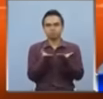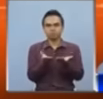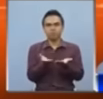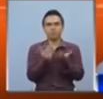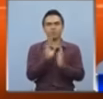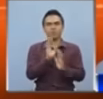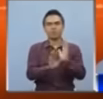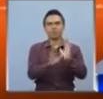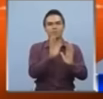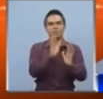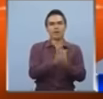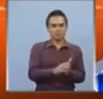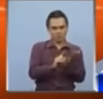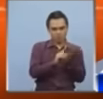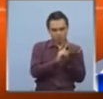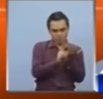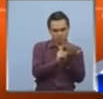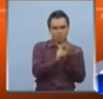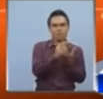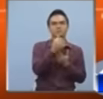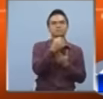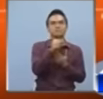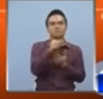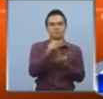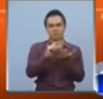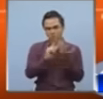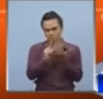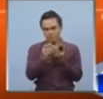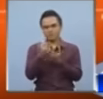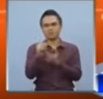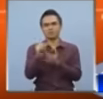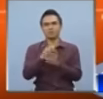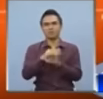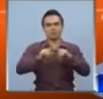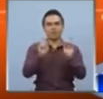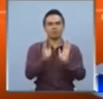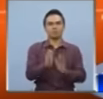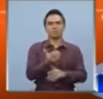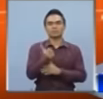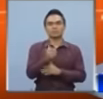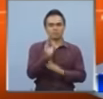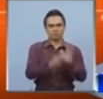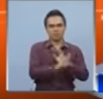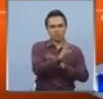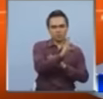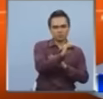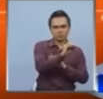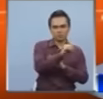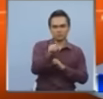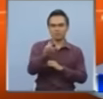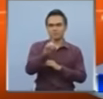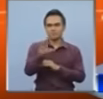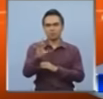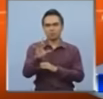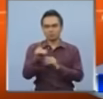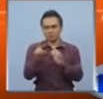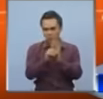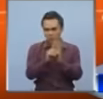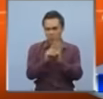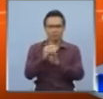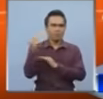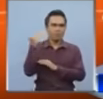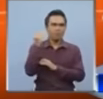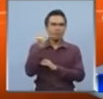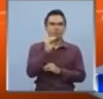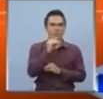ที่เพียงแค่ 10ครั้งต่อนาทีเท่านั้นเองค่ะต่างจากคนปกติที่จะอยู่ที่60-100ครั้งต่อนาทีดังนั้นถาม